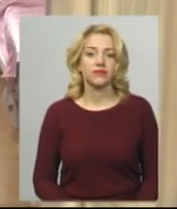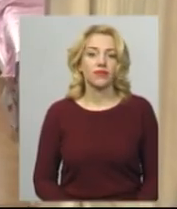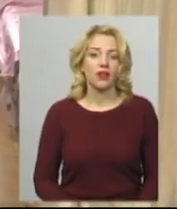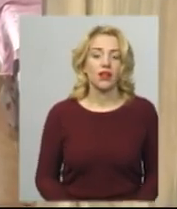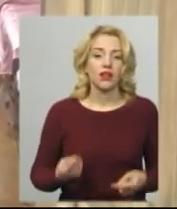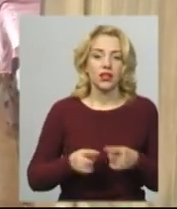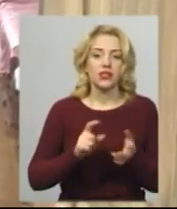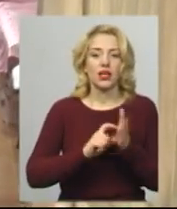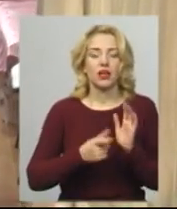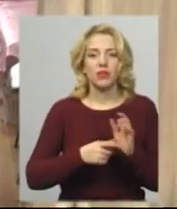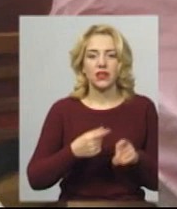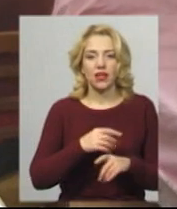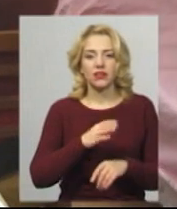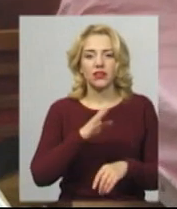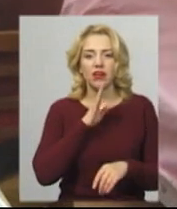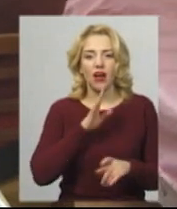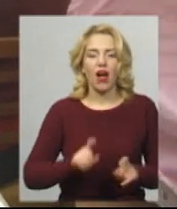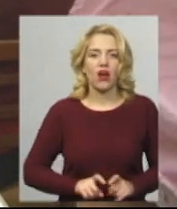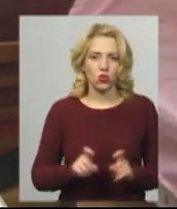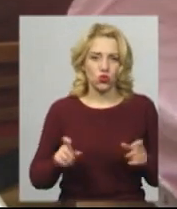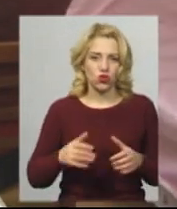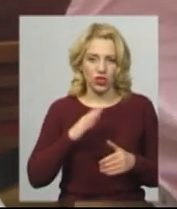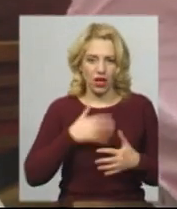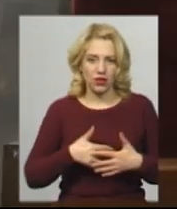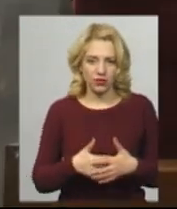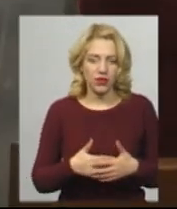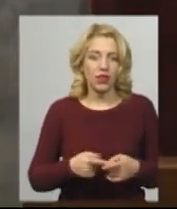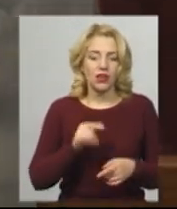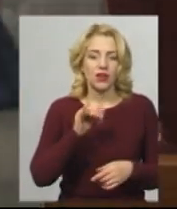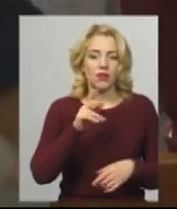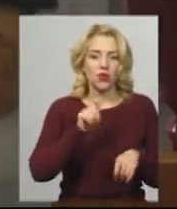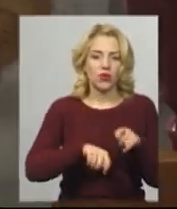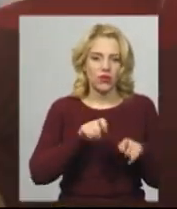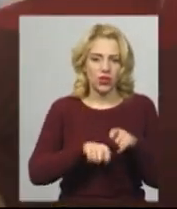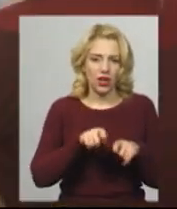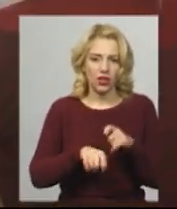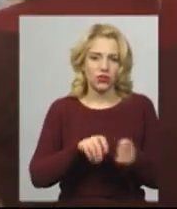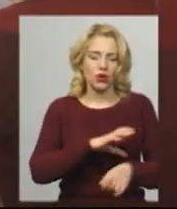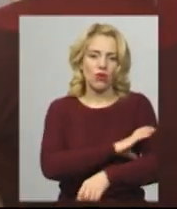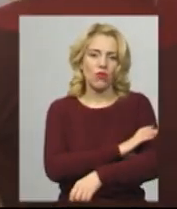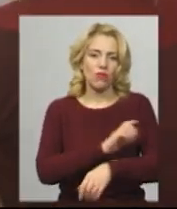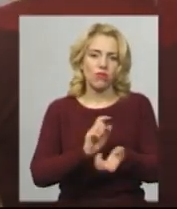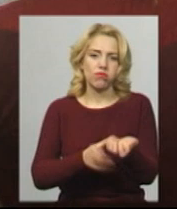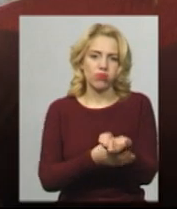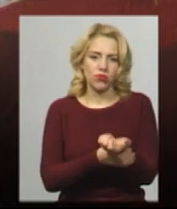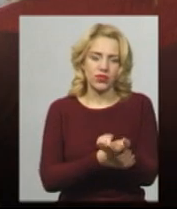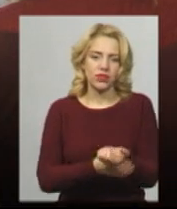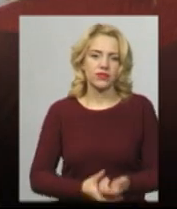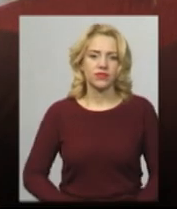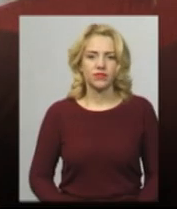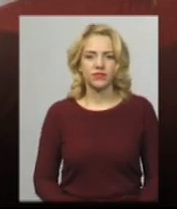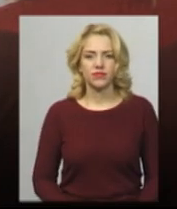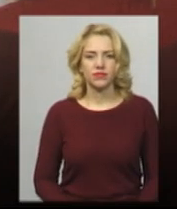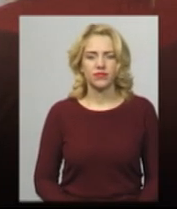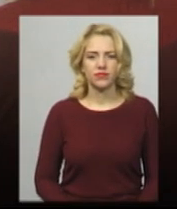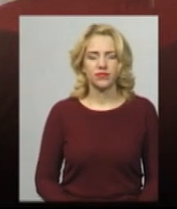Це кабінет лікаря-акушера-гінеколога. Прийом проводить Марія Чернецька. Міряє пульс пацієнтів. Тобі потрібно лікуватися з поводу твого